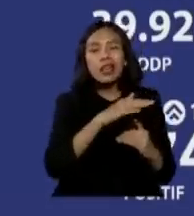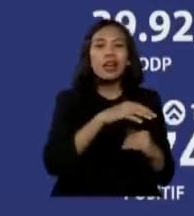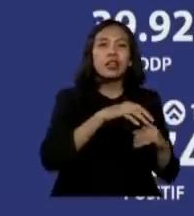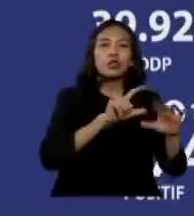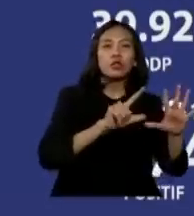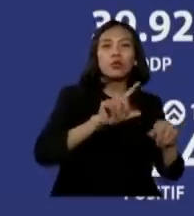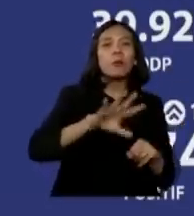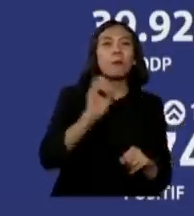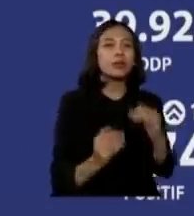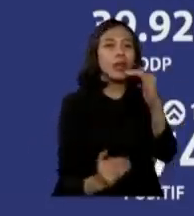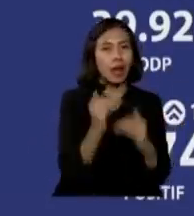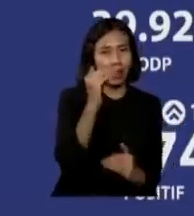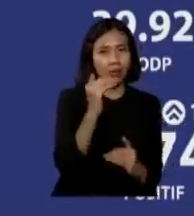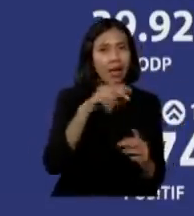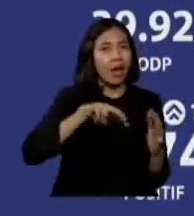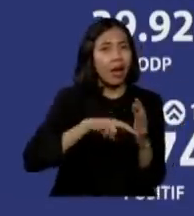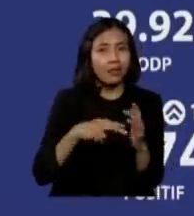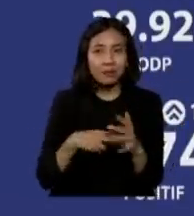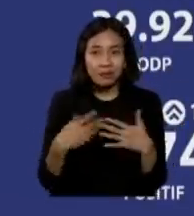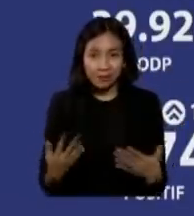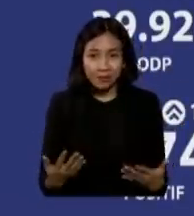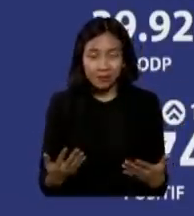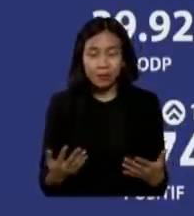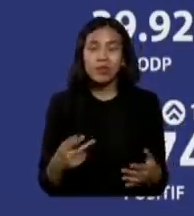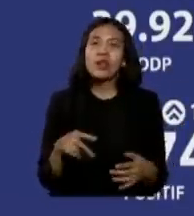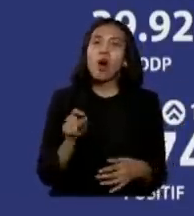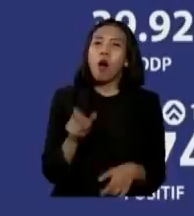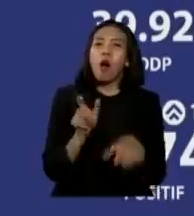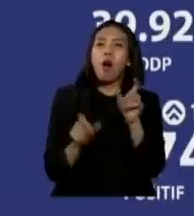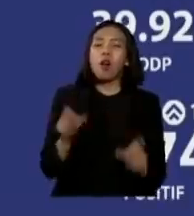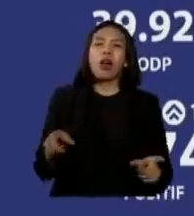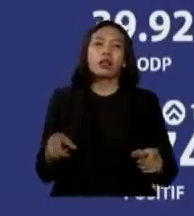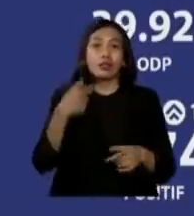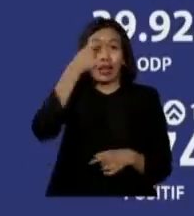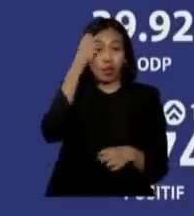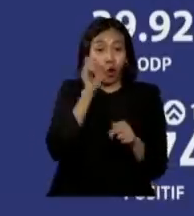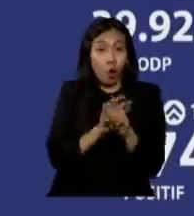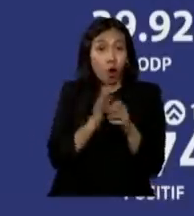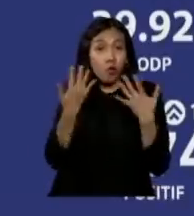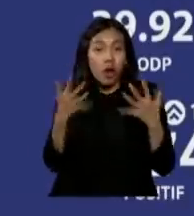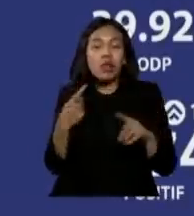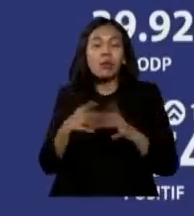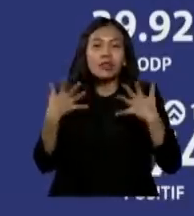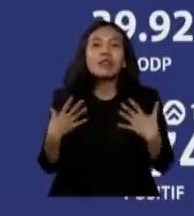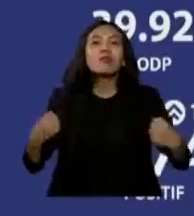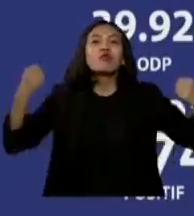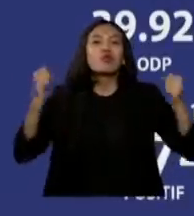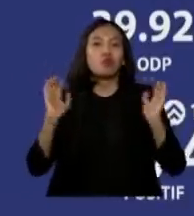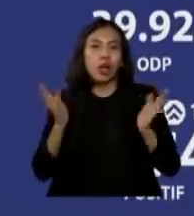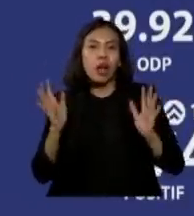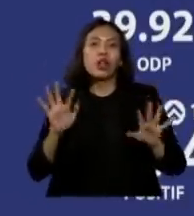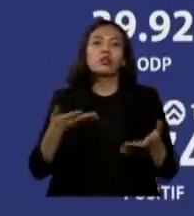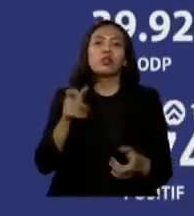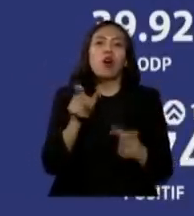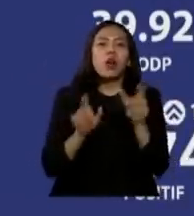kemenangan Hai artinya memang sudah banyak yang menjadi sembuh Hai sedangkan